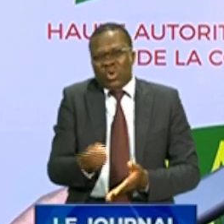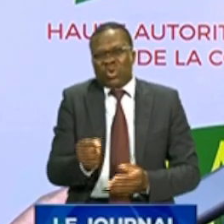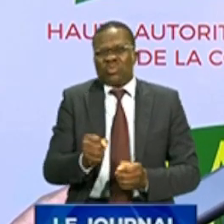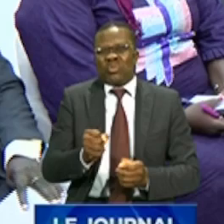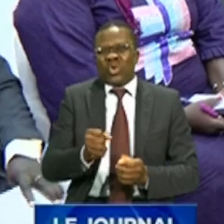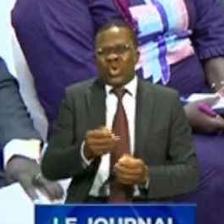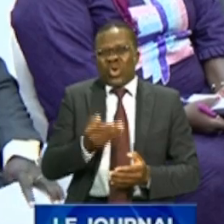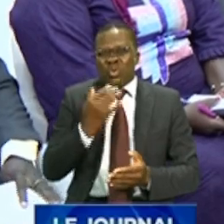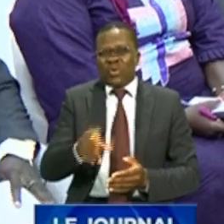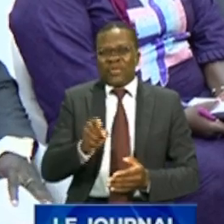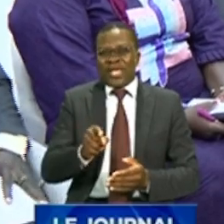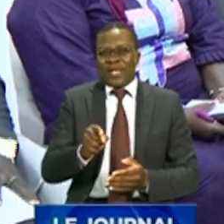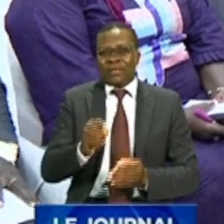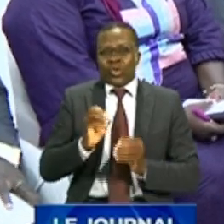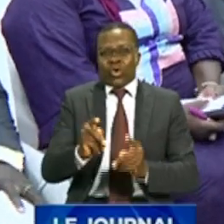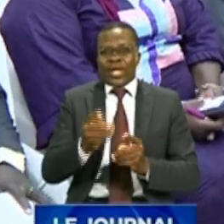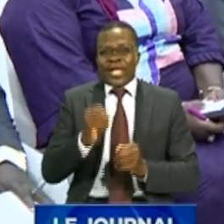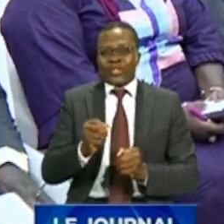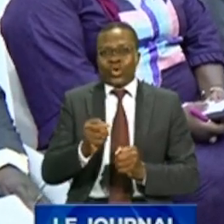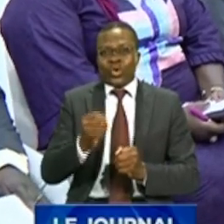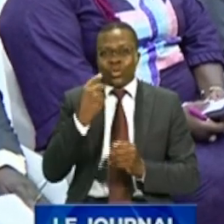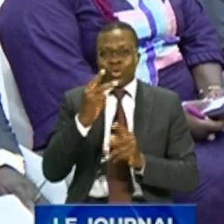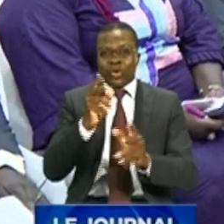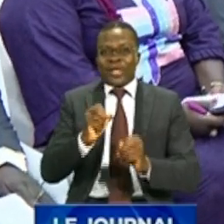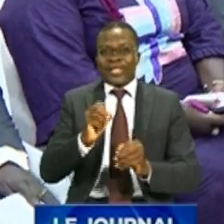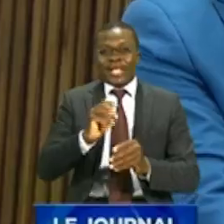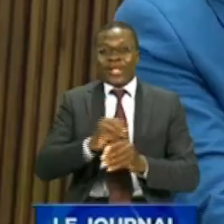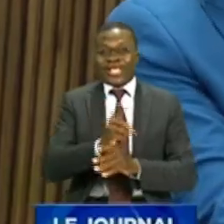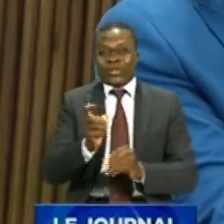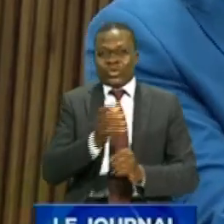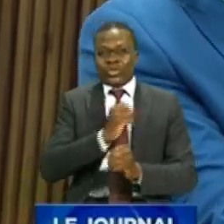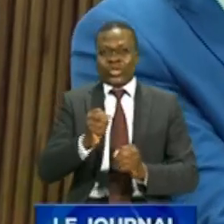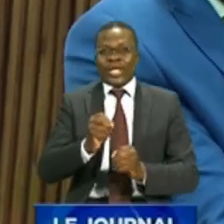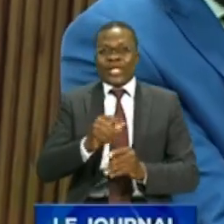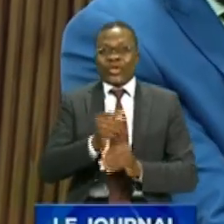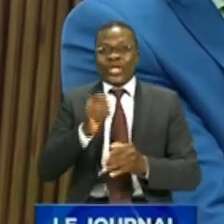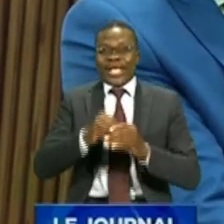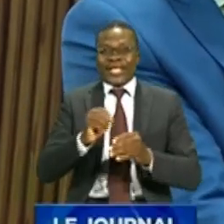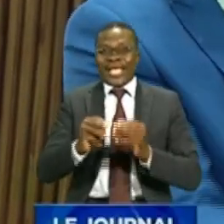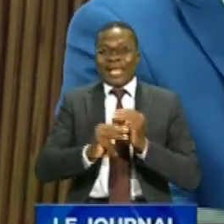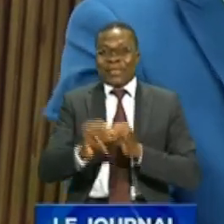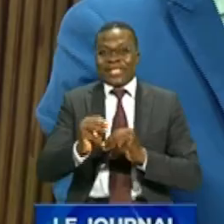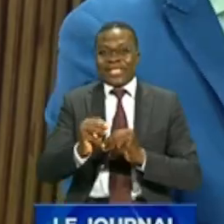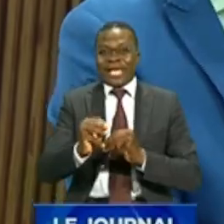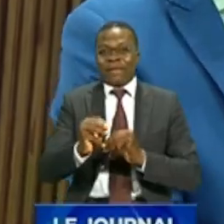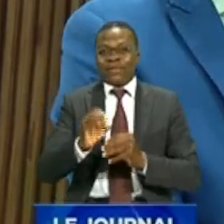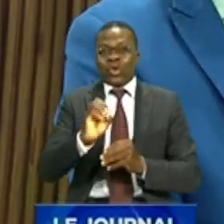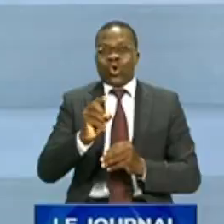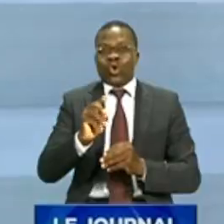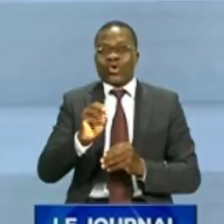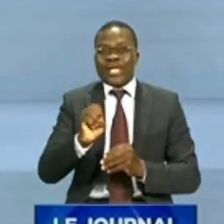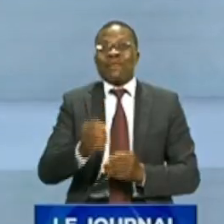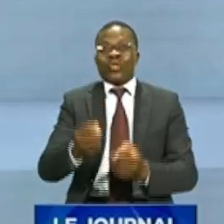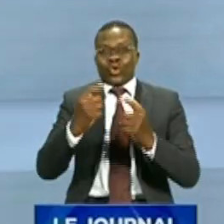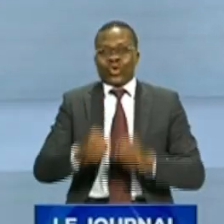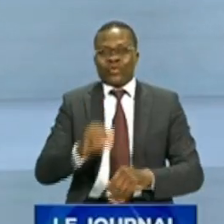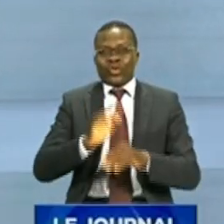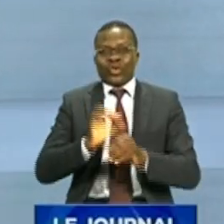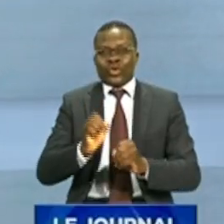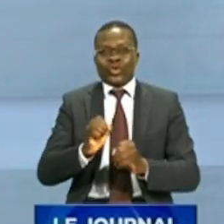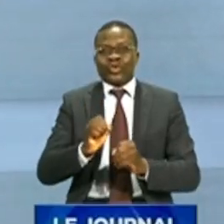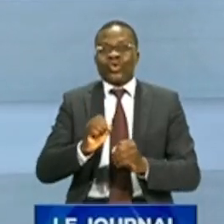précaire, je dirais. Occasion pour l'Observatoire de la déontologie et de l'éthique dans les médias, ODEM, de revenir sur